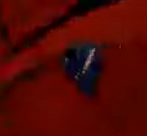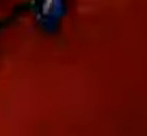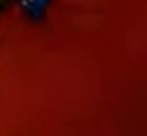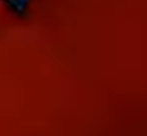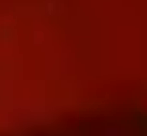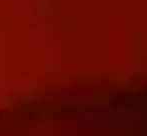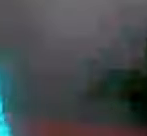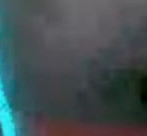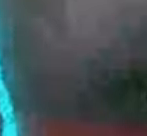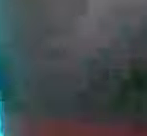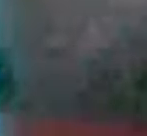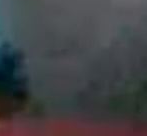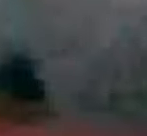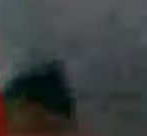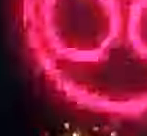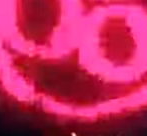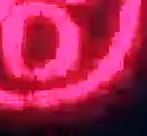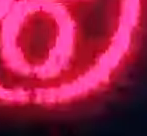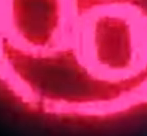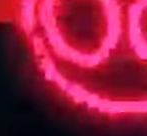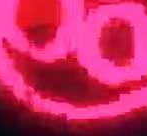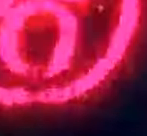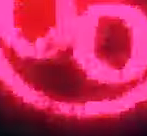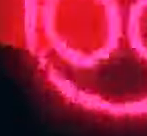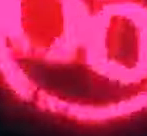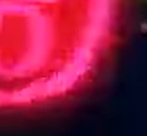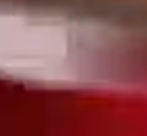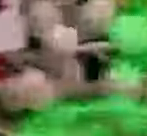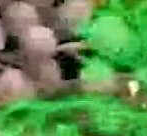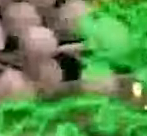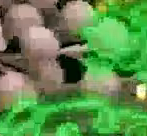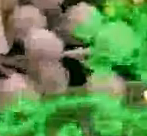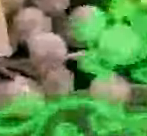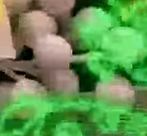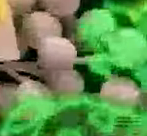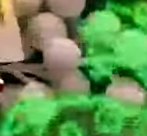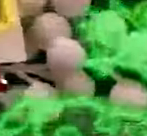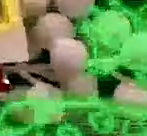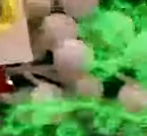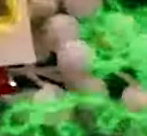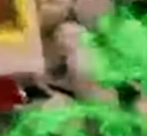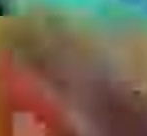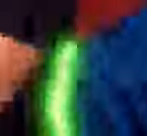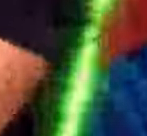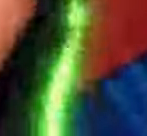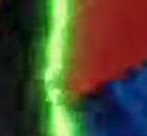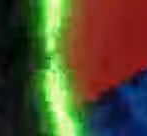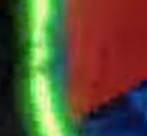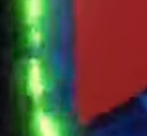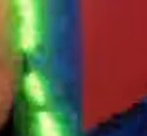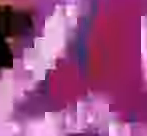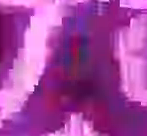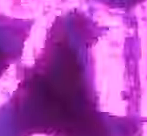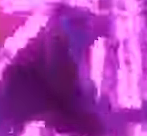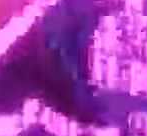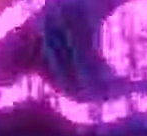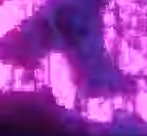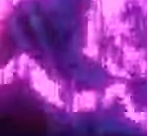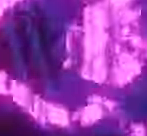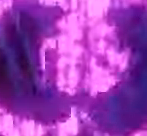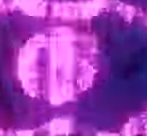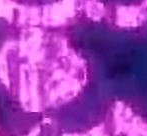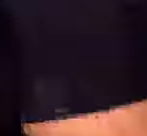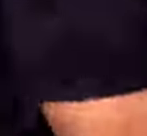na feel. Damang-dama ang sigla, umaapaw ang ligaya. Lalong feel na feel,